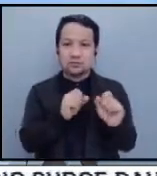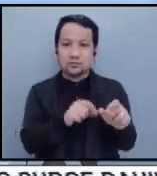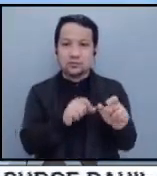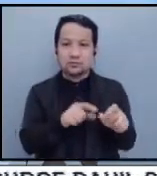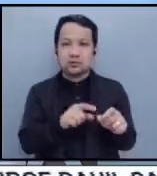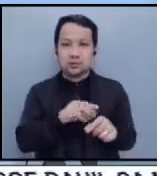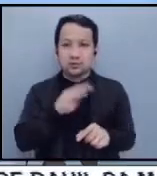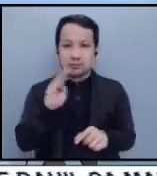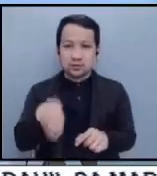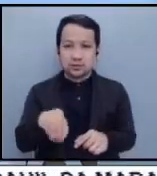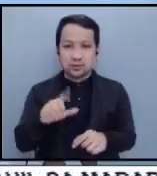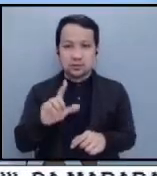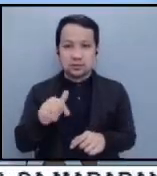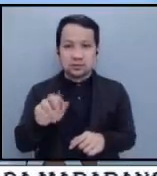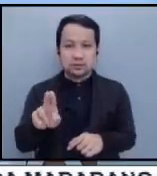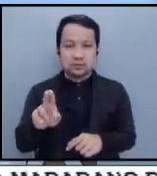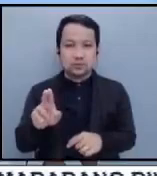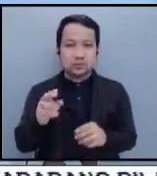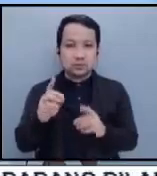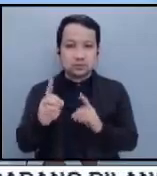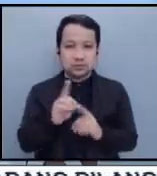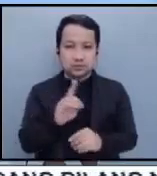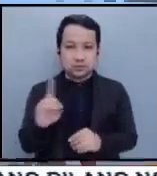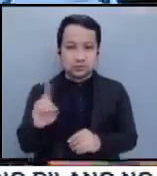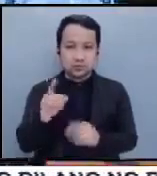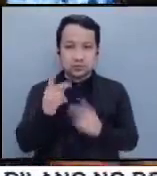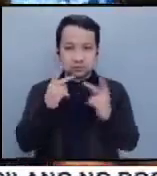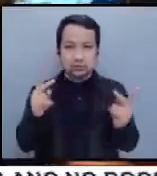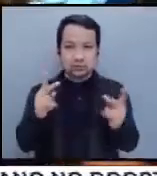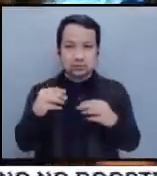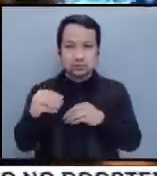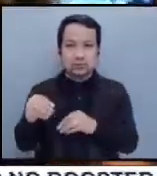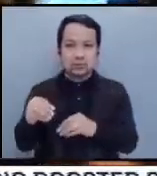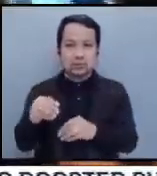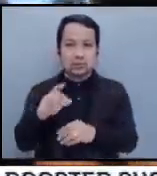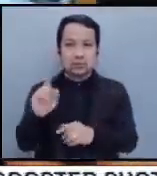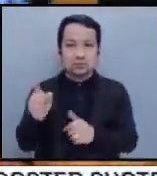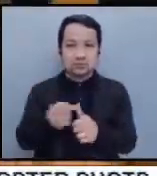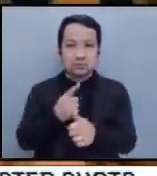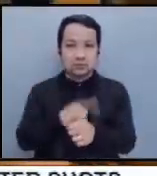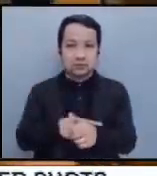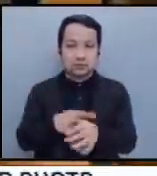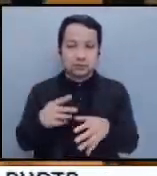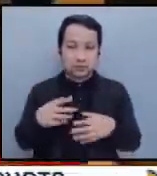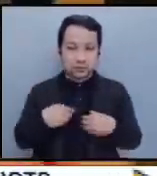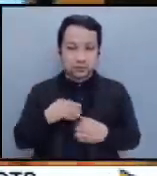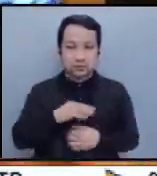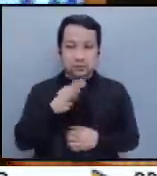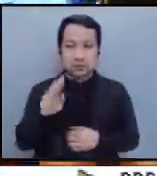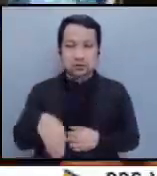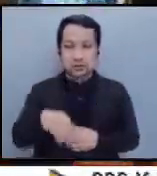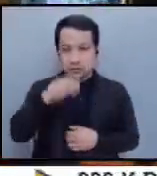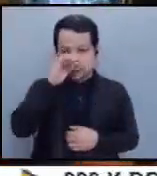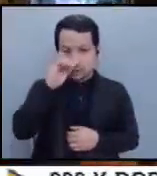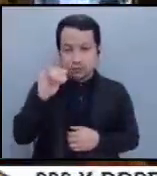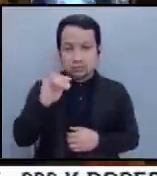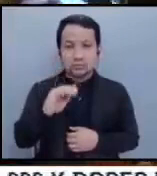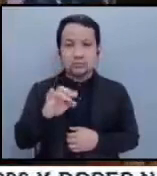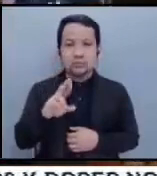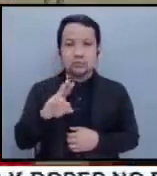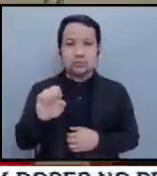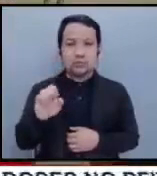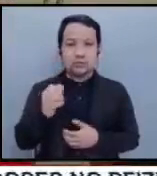LGU sa Divisoria Public Market. Una na kasing inamin ni Manila Mayor at Presidential Candidate Isko Moreno na ipinagbili na